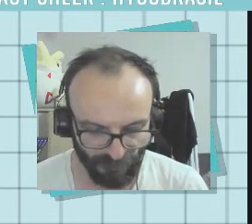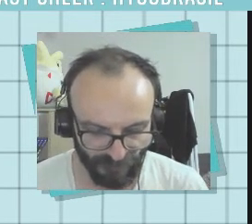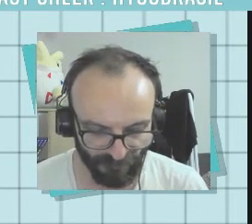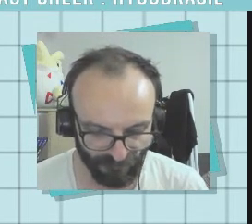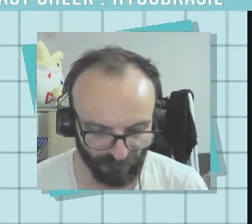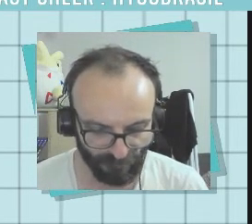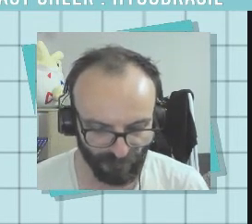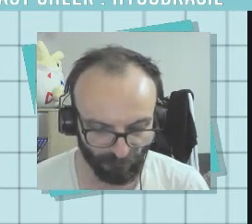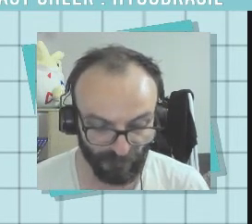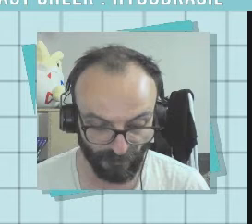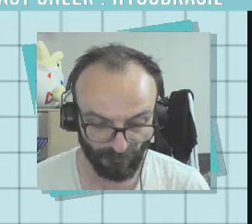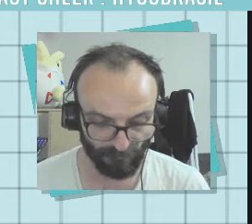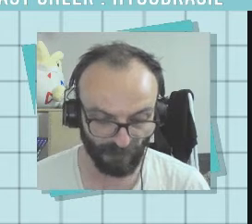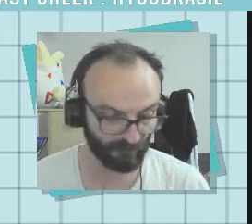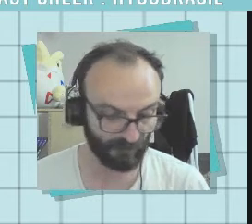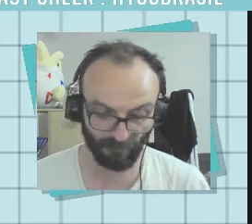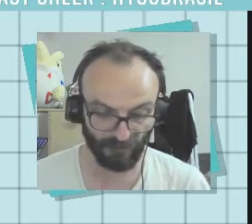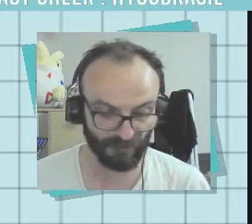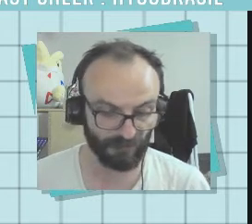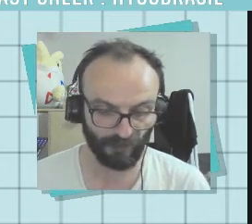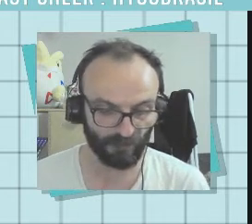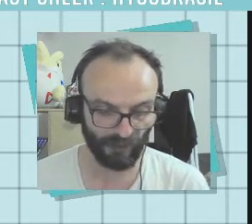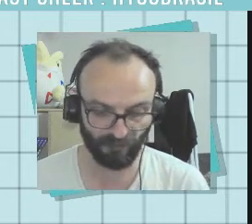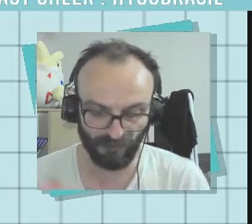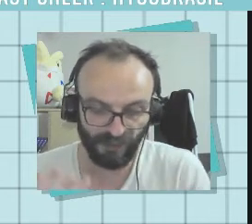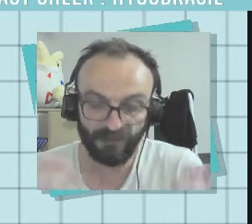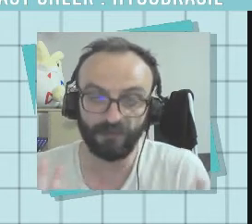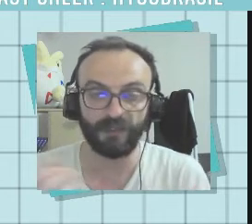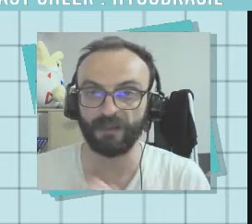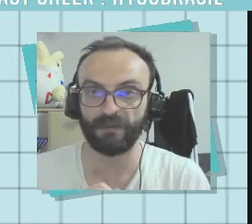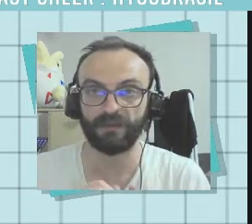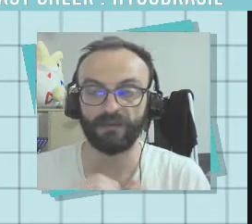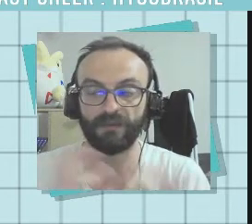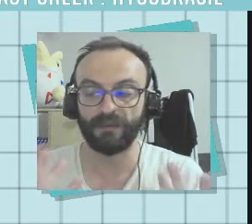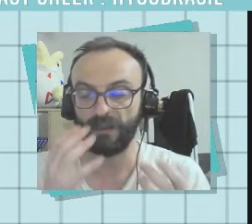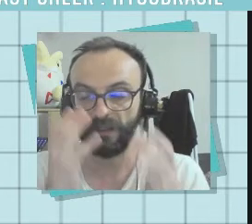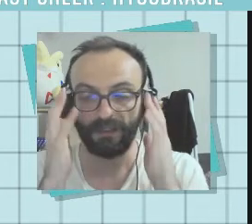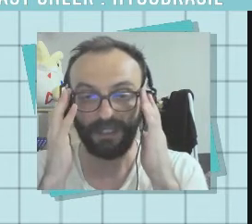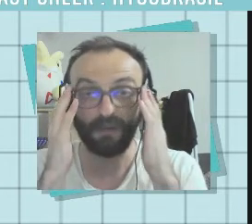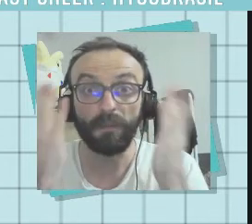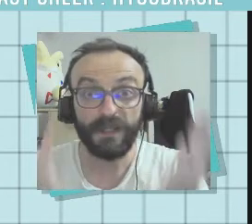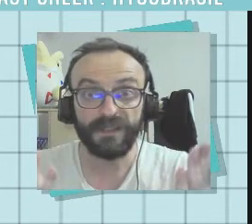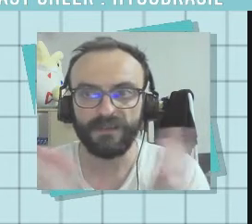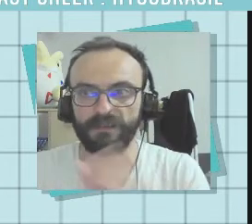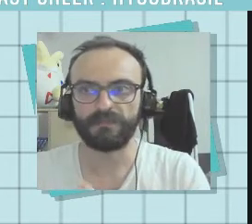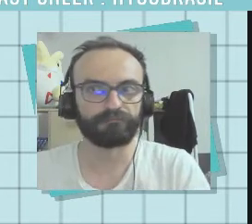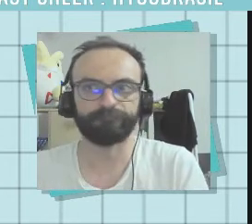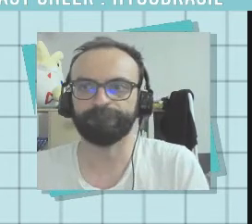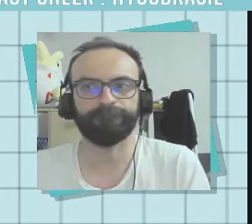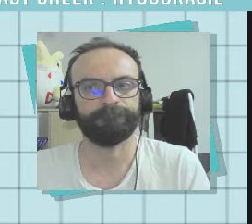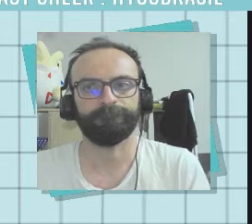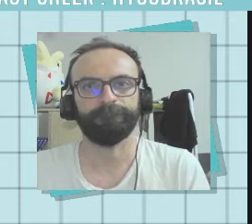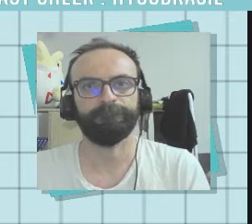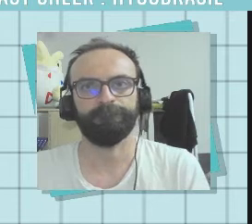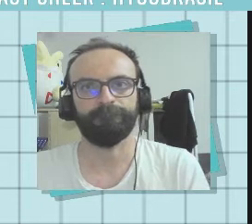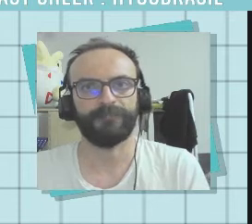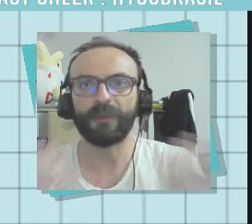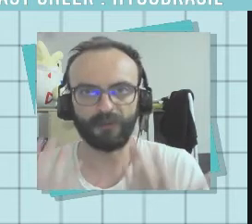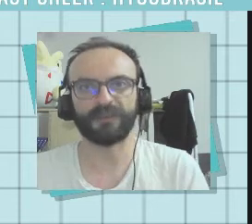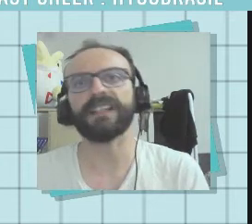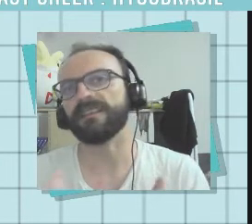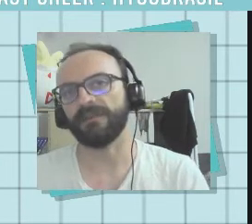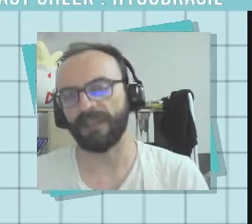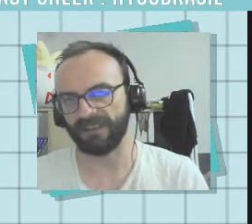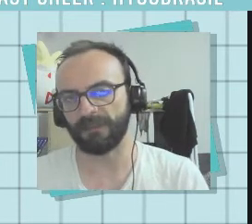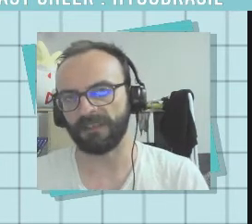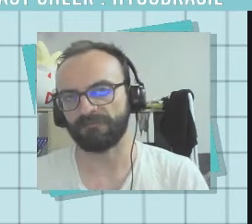deux signes identiques veulent dire oui c'est ça, ben voilà comme je disais ouais association et complice, le